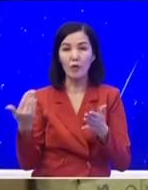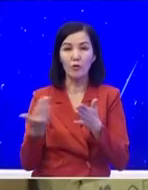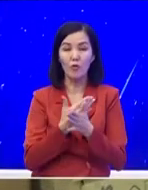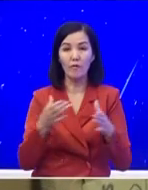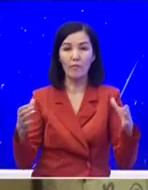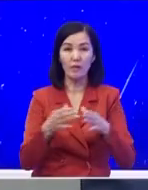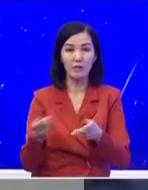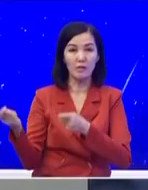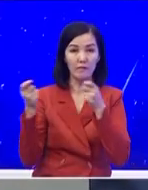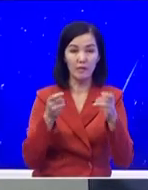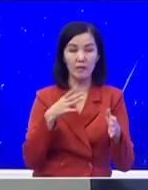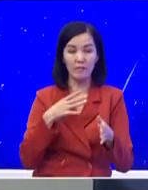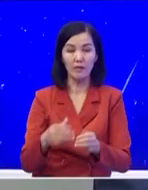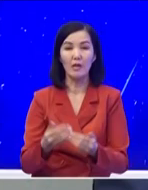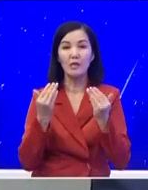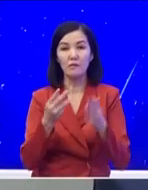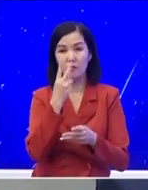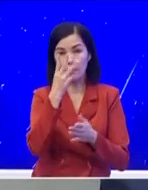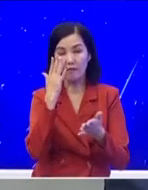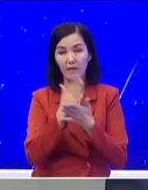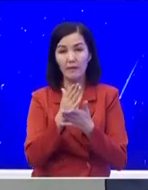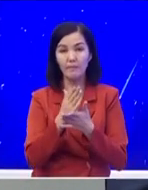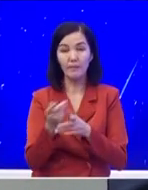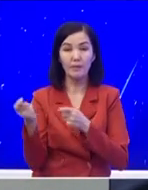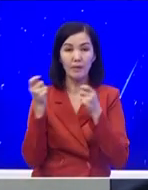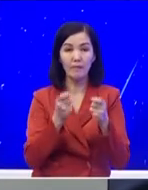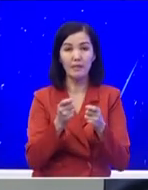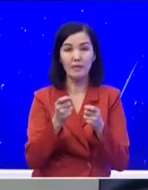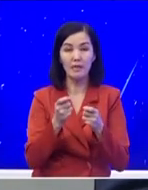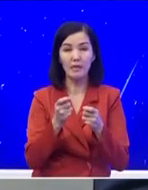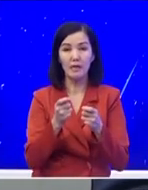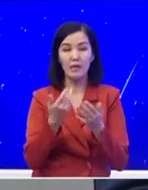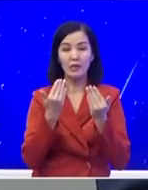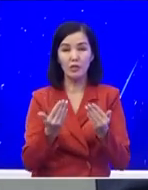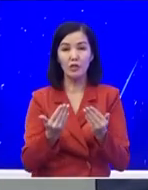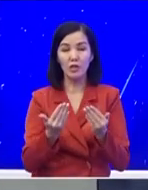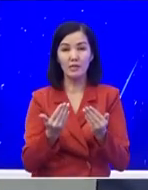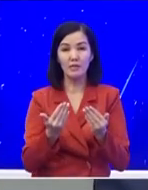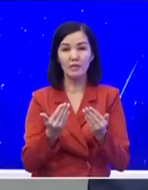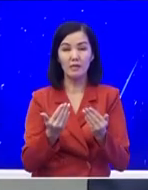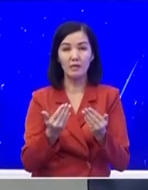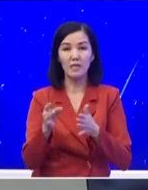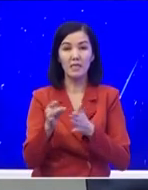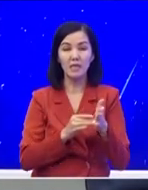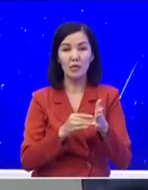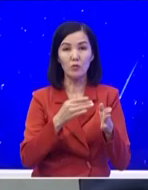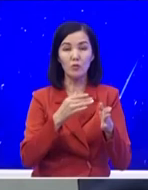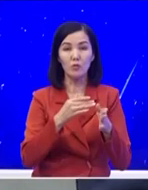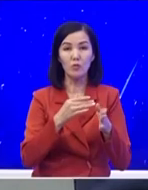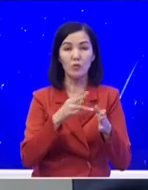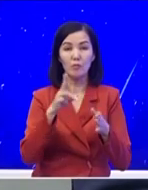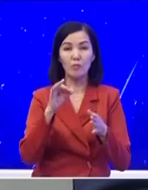партии медикаментов. Сегодня мы видим, что вот привезли, разгружают. Сейчас они моментально будут развозиться